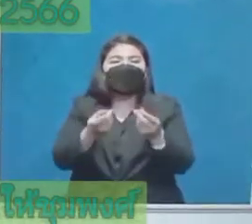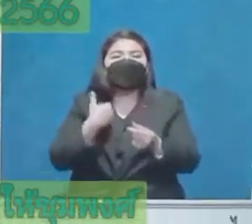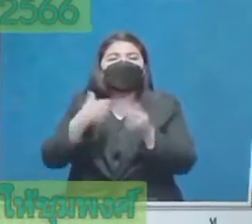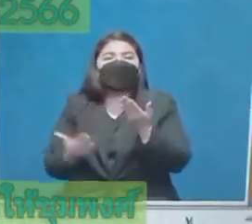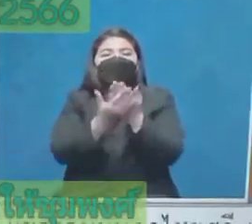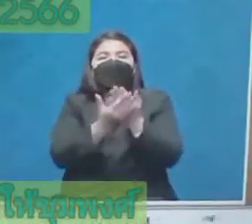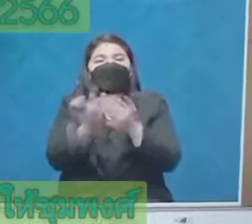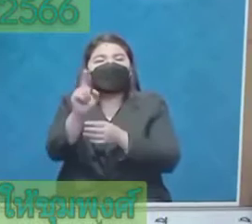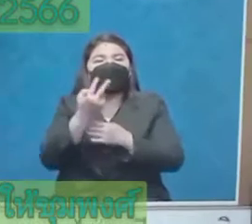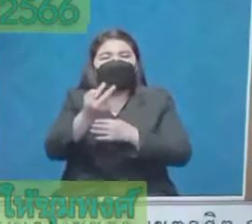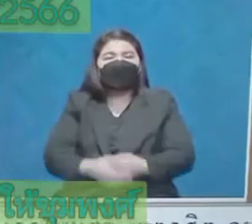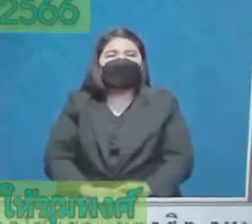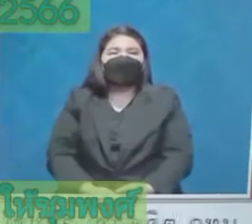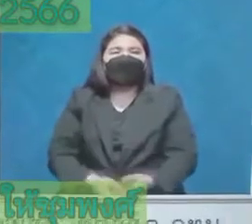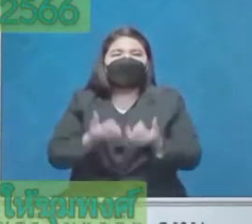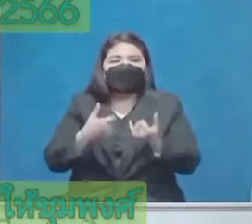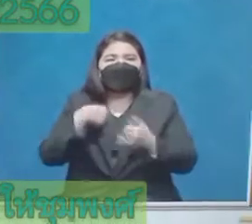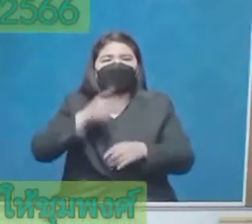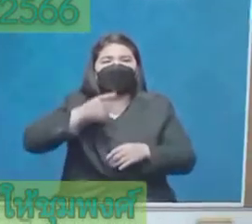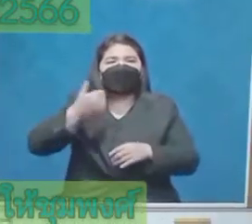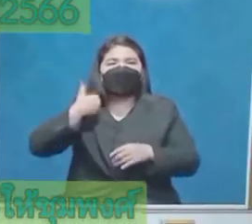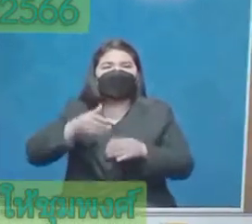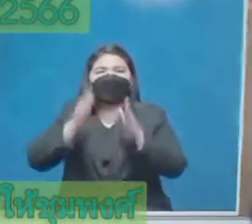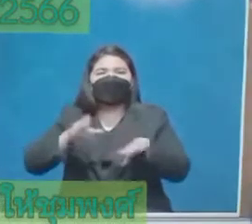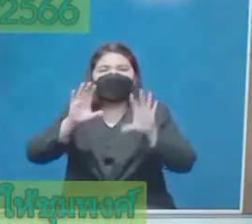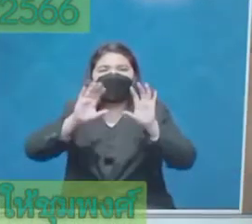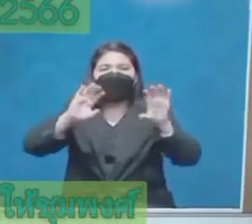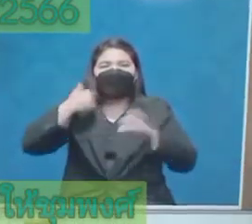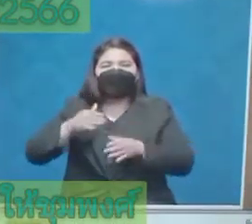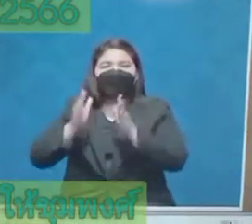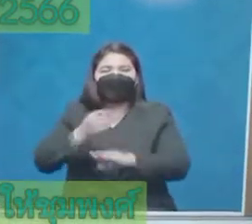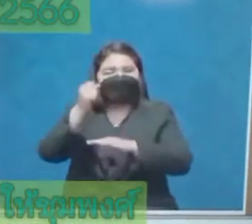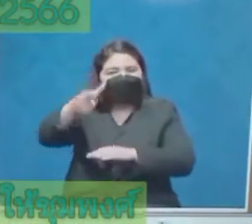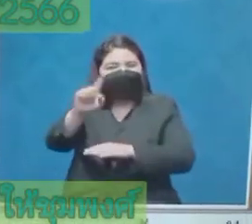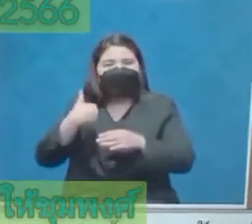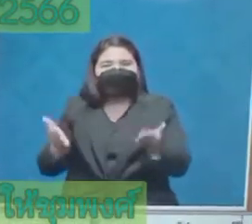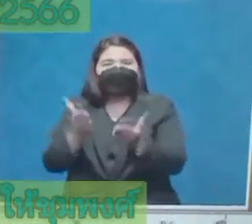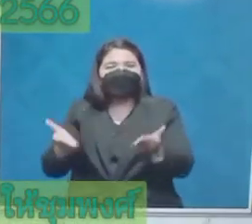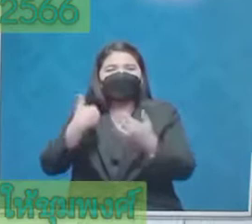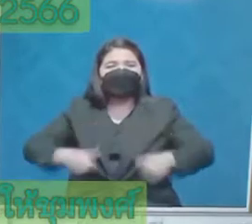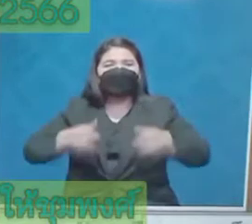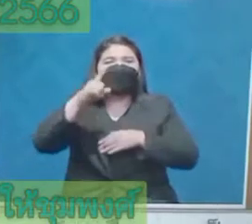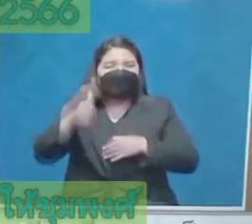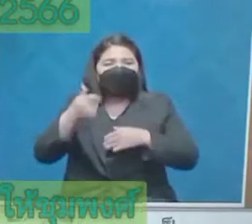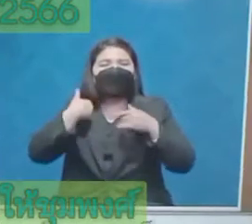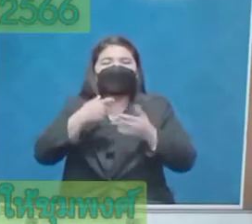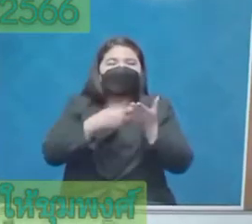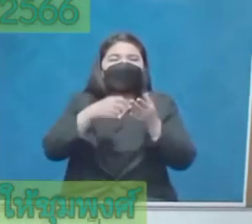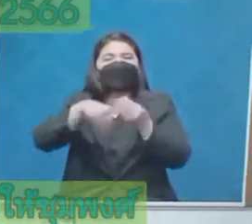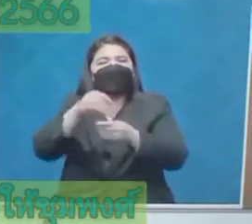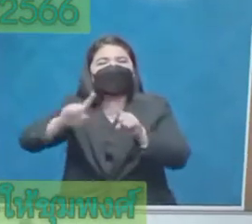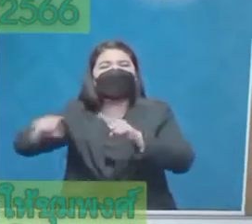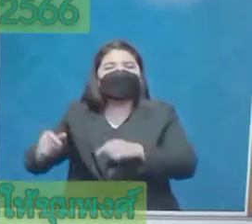มไปตรงไหนอะไรยังไงในขณะที่รายจ่ายประจำนอกจากรายจ่ายบุคลากรภาครัฐส่วนมากเป็นการใช้จ่ายส่งเสริมให้คนมีคุณภาพชีวิตที่ดีมีหลักประกันและมีความพร้อมทางเศร